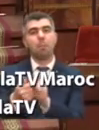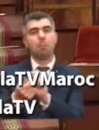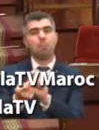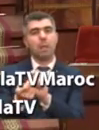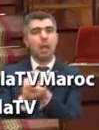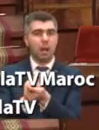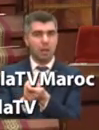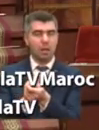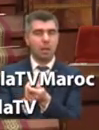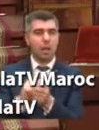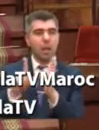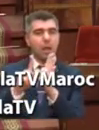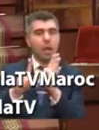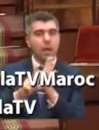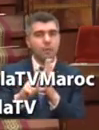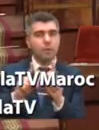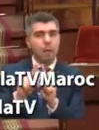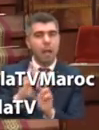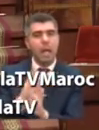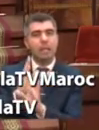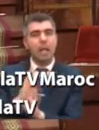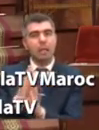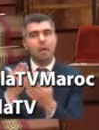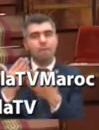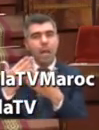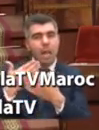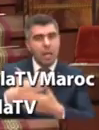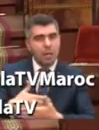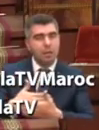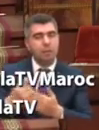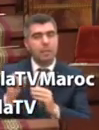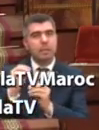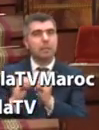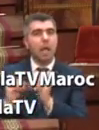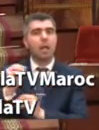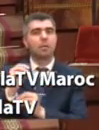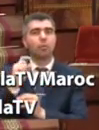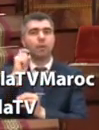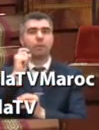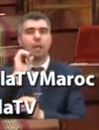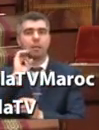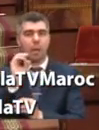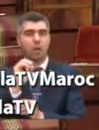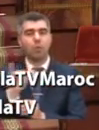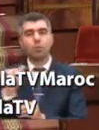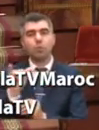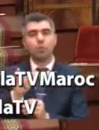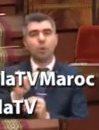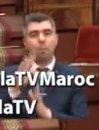المتعلق بالتعويضات عن الحراسة والمداومة. سيد الوزير، أين وصل المخطط الوطني للمستعجلات